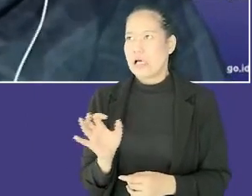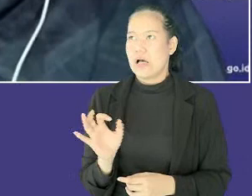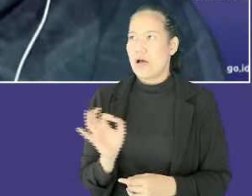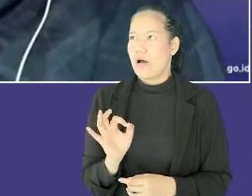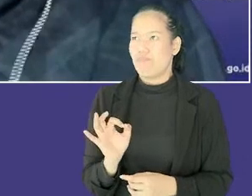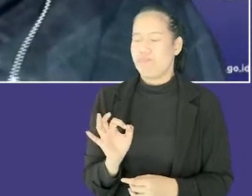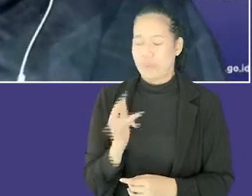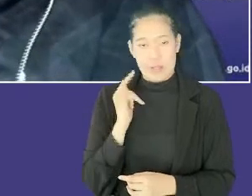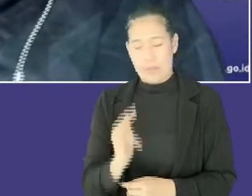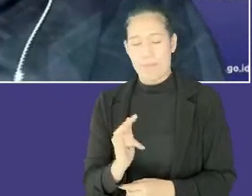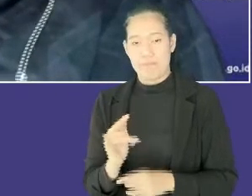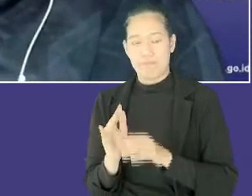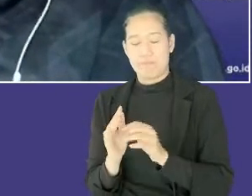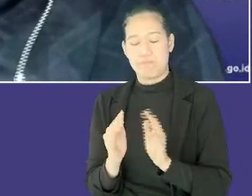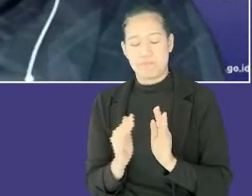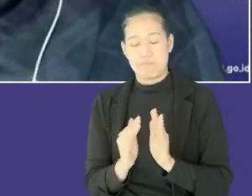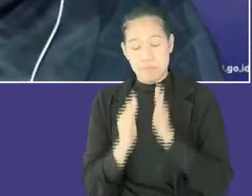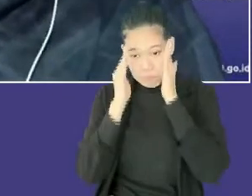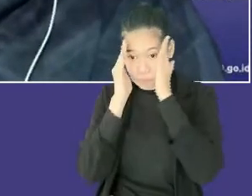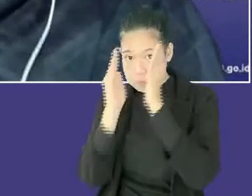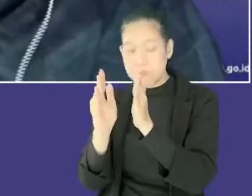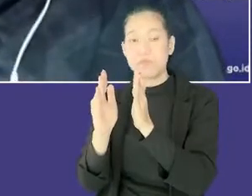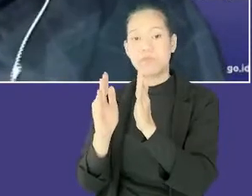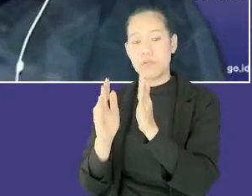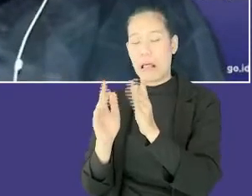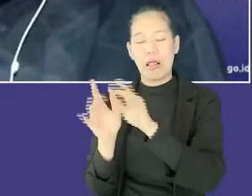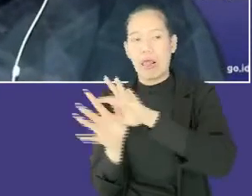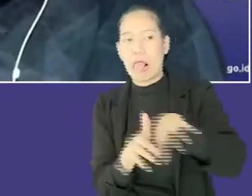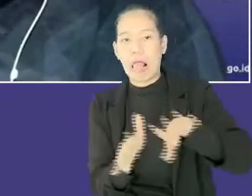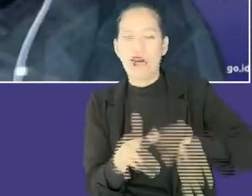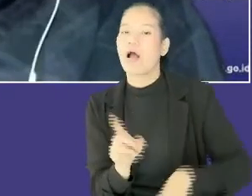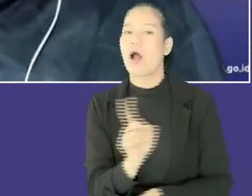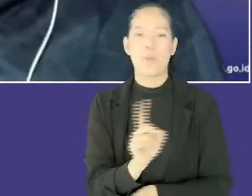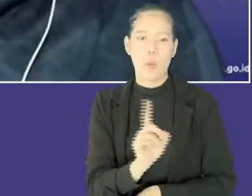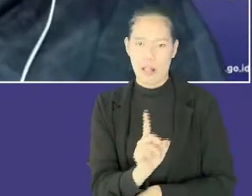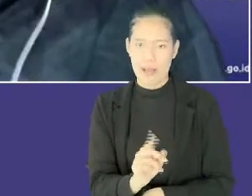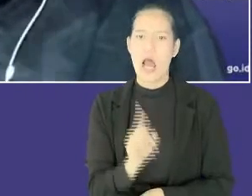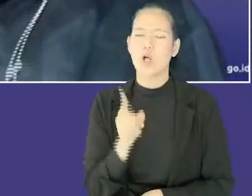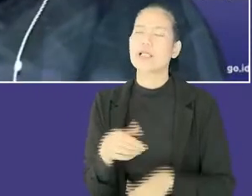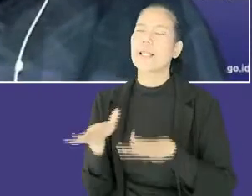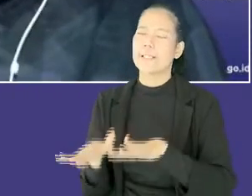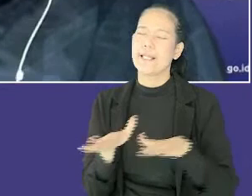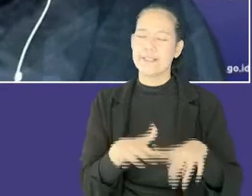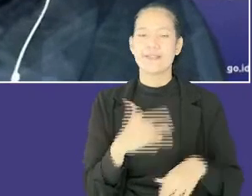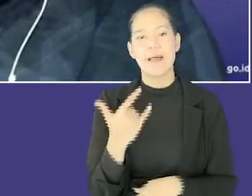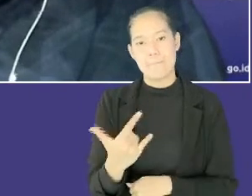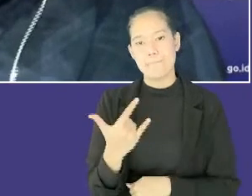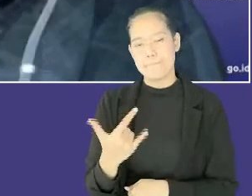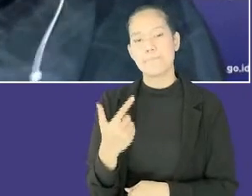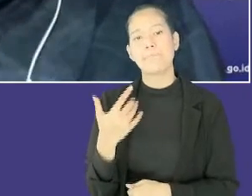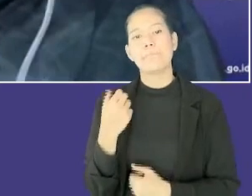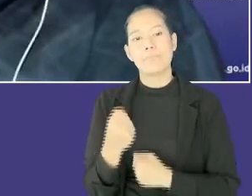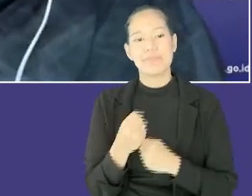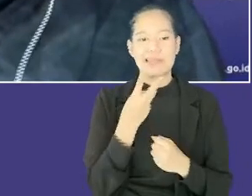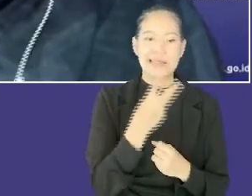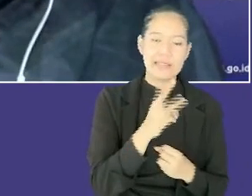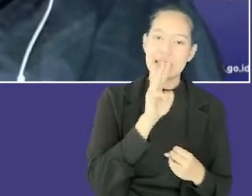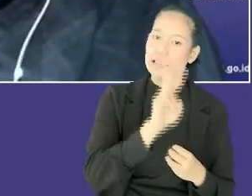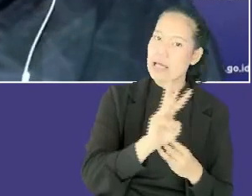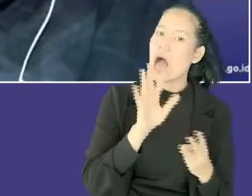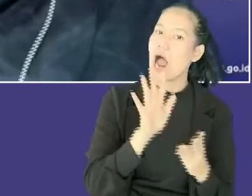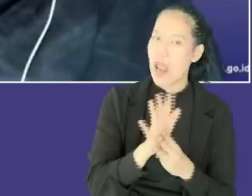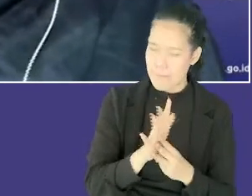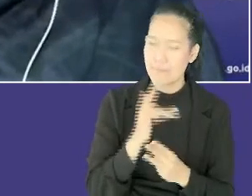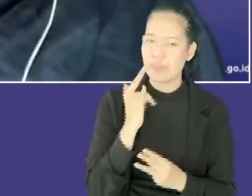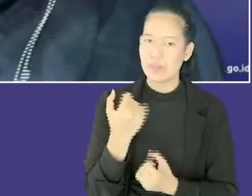gula boleh kita lengah dengan kondisi yang ada tetap harus konsisten tetap harus waspada tetap melaksanakan 3M